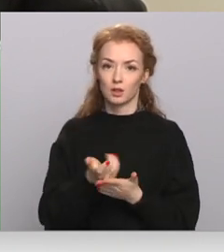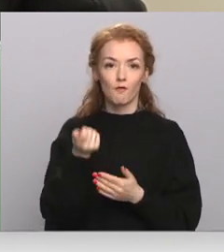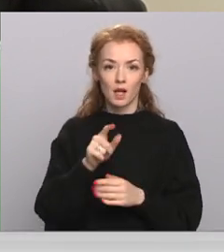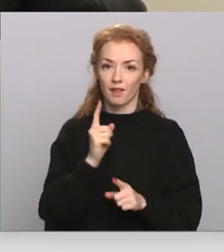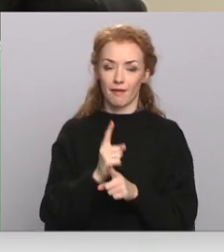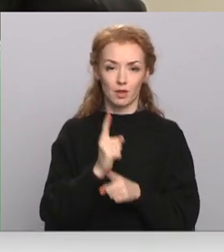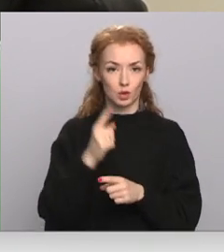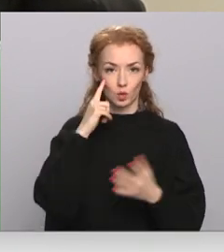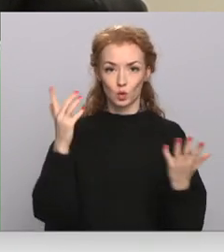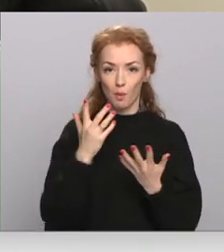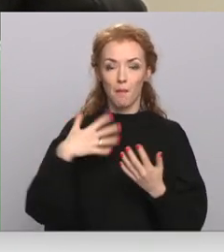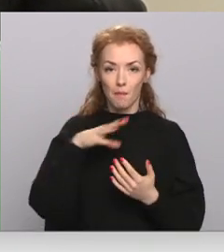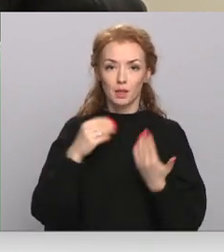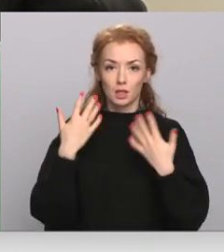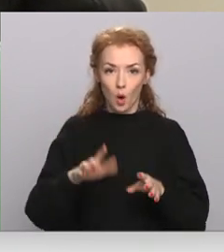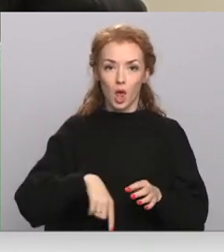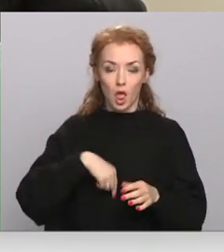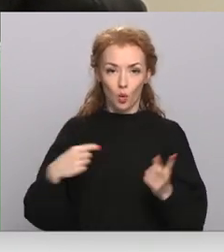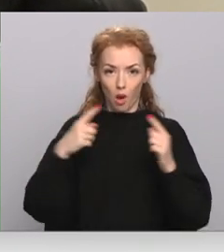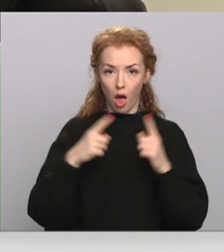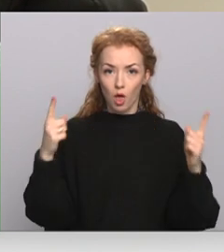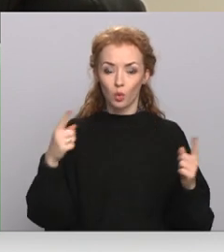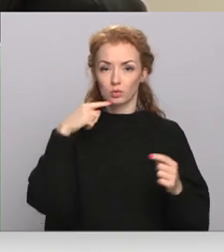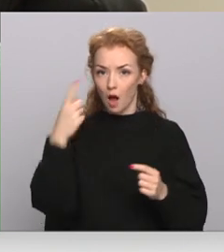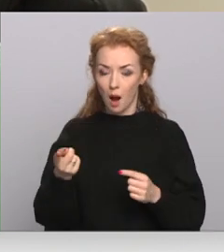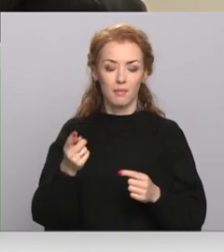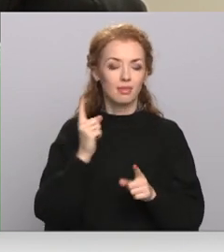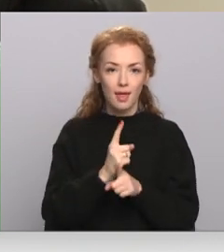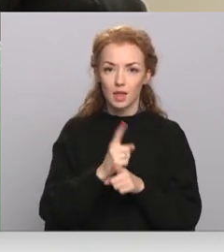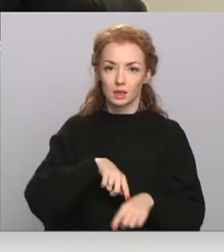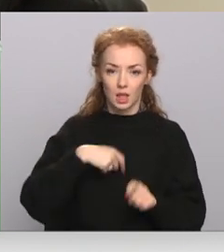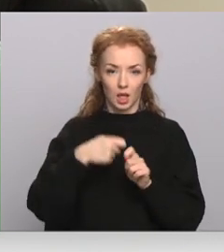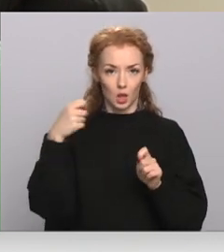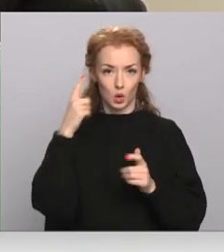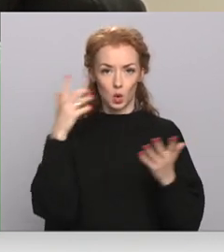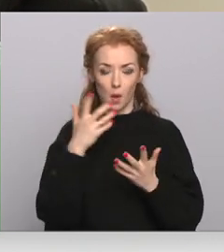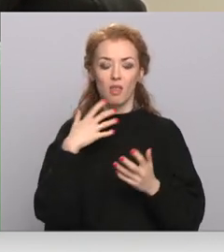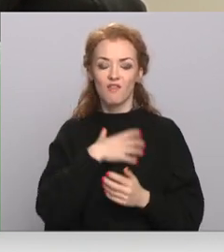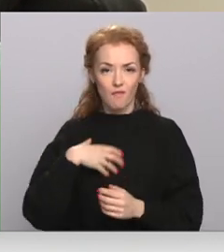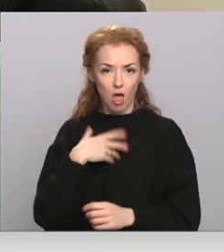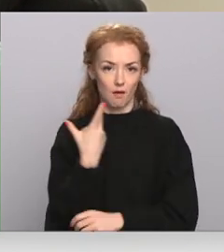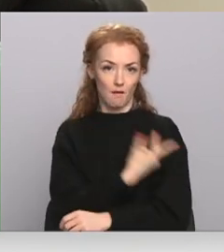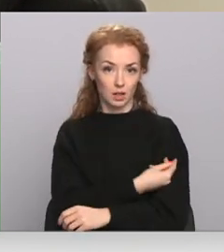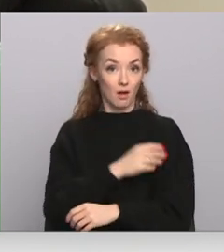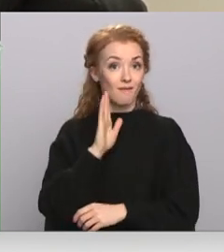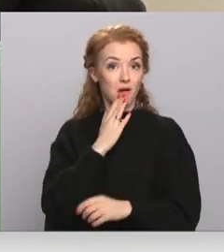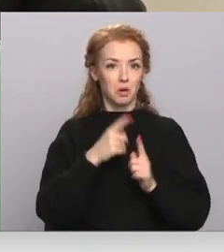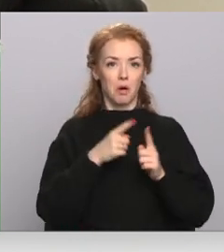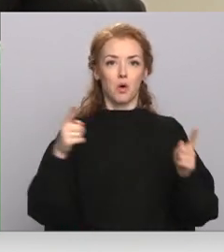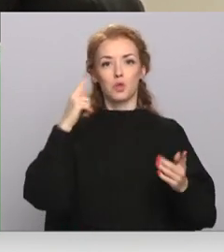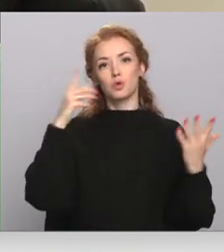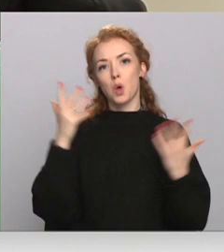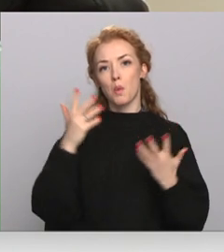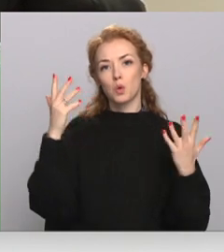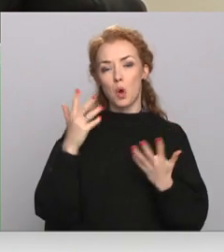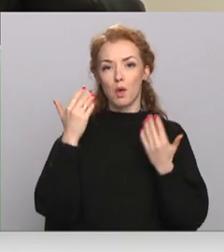vairs nedrīkst domāt. Mēs jau labu laiku sakam, vairs nevaram domāt, ir jāvakcinējas. Jo visu vasaru mēs domājām un līdz ar to mēs